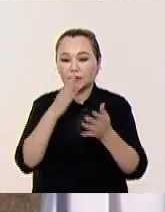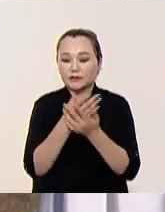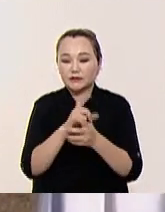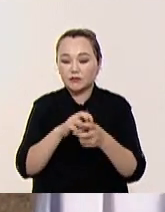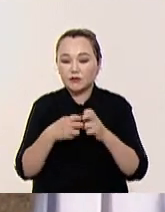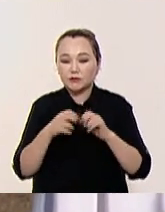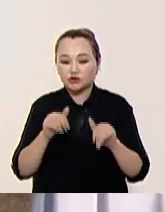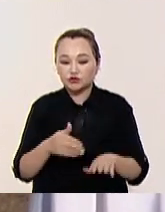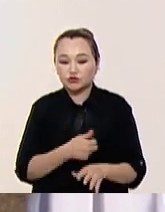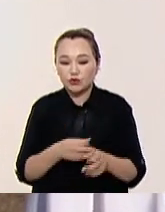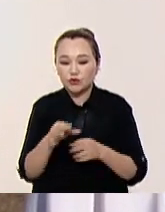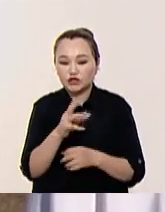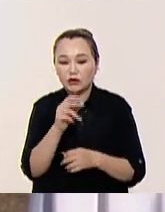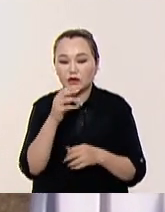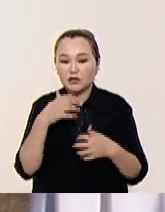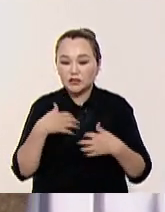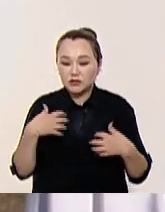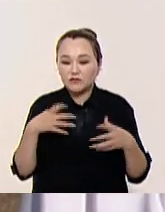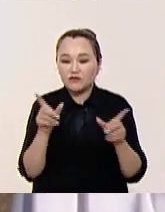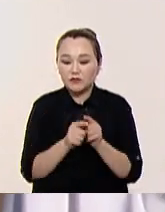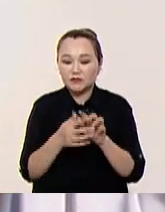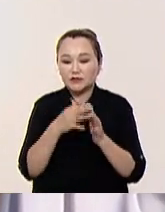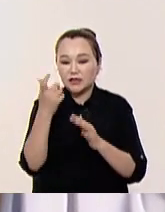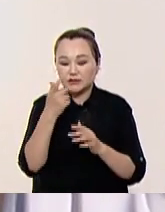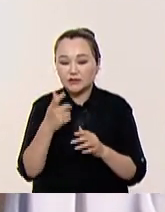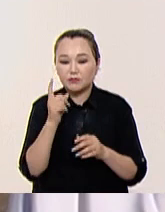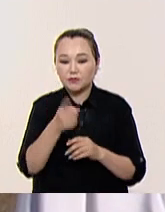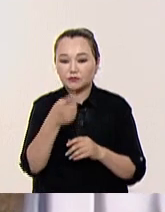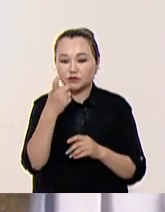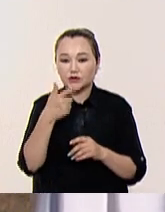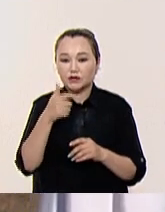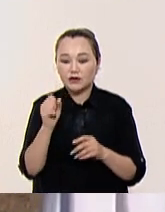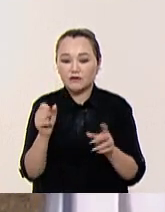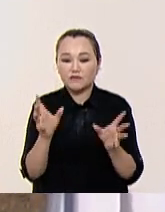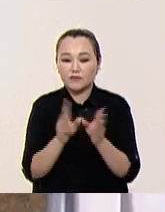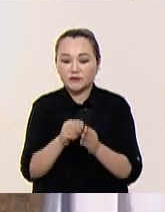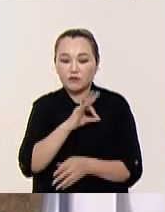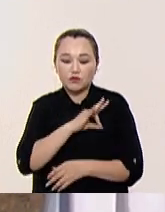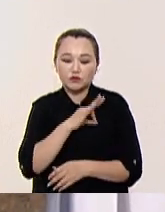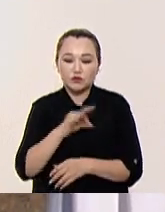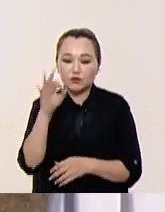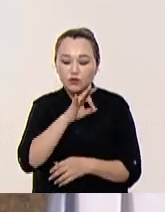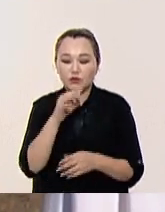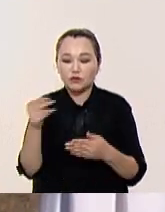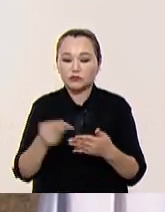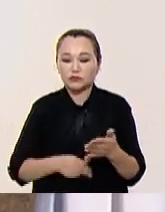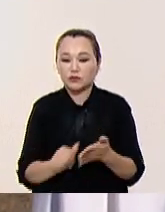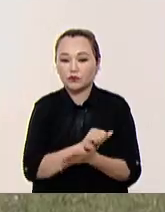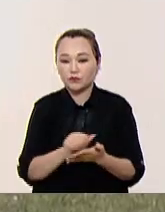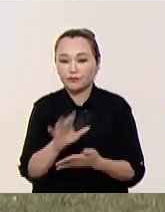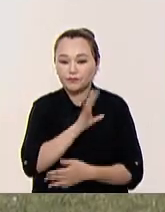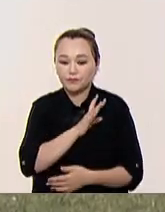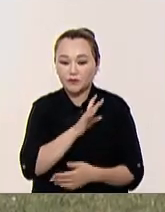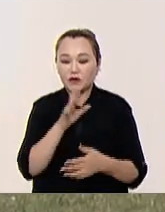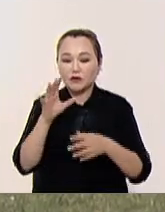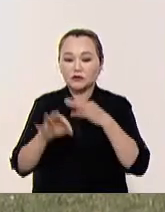округ аумағындағы жабай шаруа қожалығымен 1100 гектар жайылымдық жерді бірлесіп пайдалану туралы меморандум жасадық.